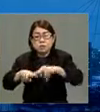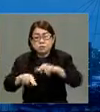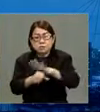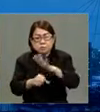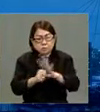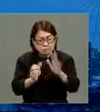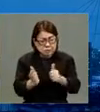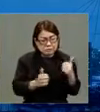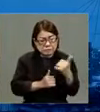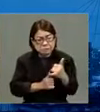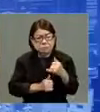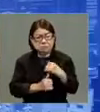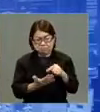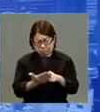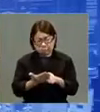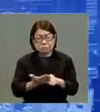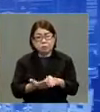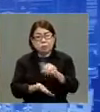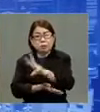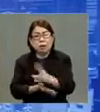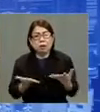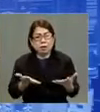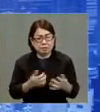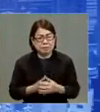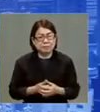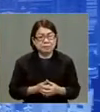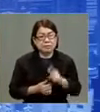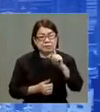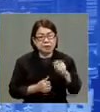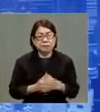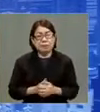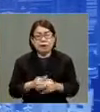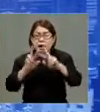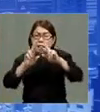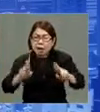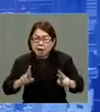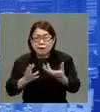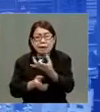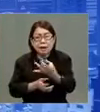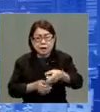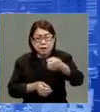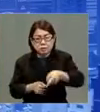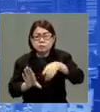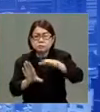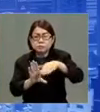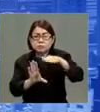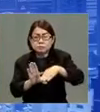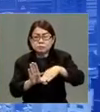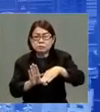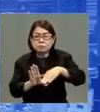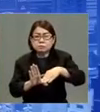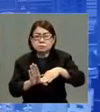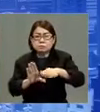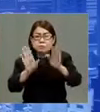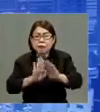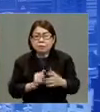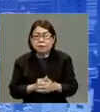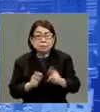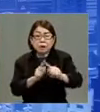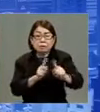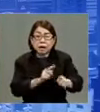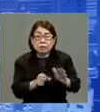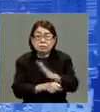ครับ ครับมีสอบถามเข้ามาครับว่าประเภทของกิจการอะไรที่ต้องลงทะเบียนแพลตฟอร์มไทยชนะบ้างครับต้องทุกประเภทกิจการเล